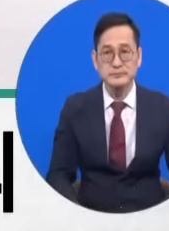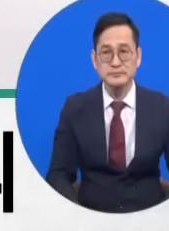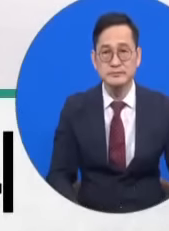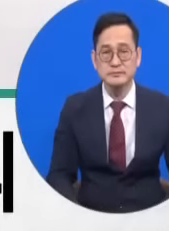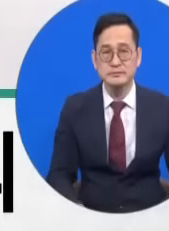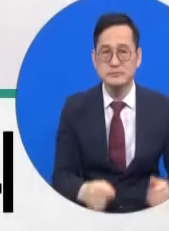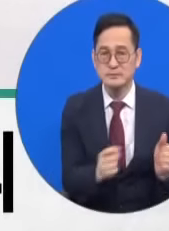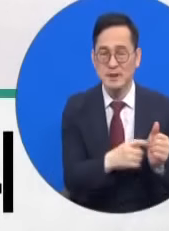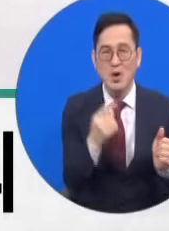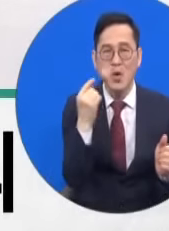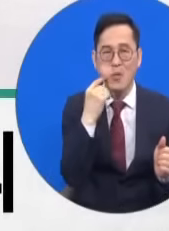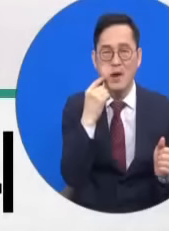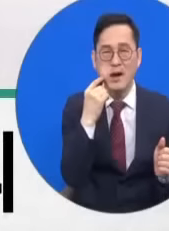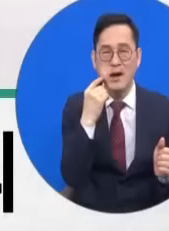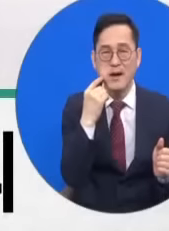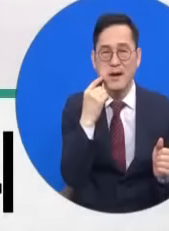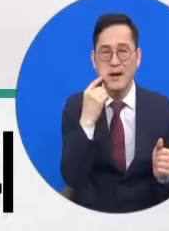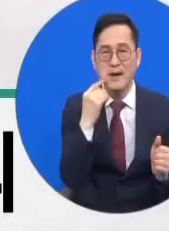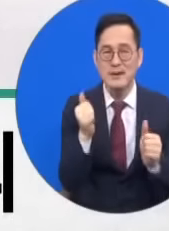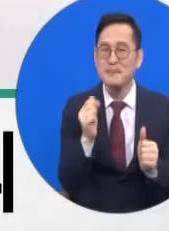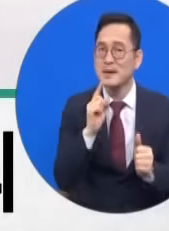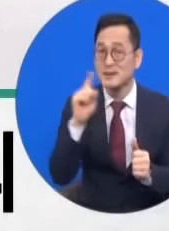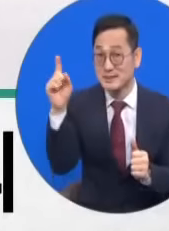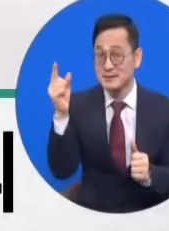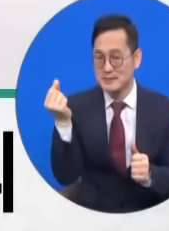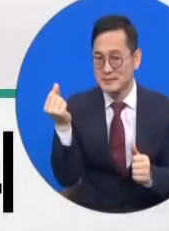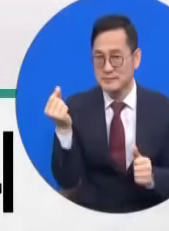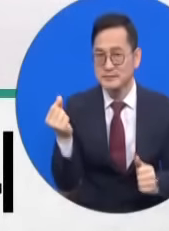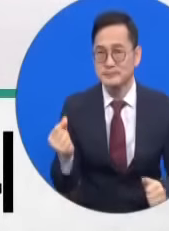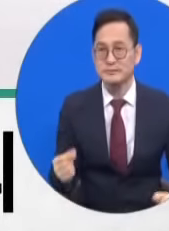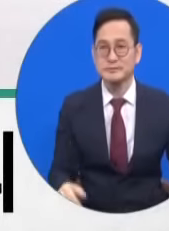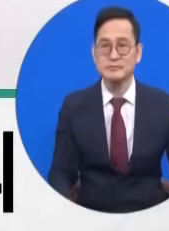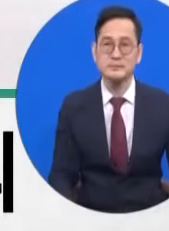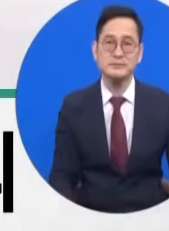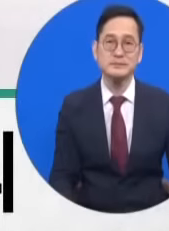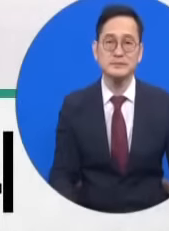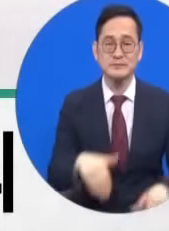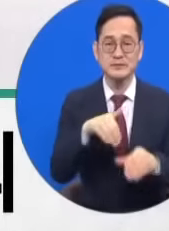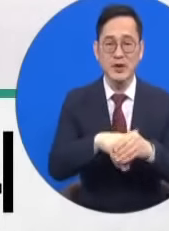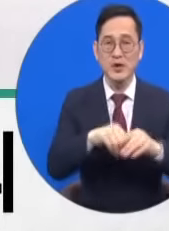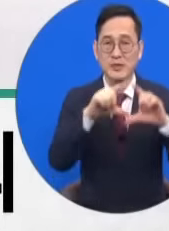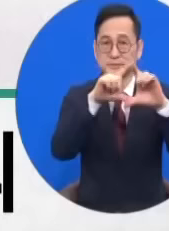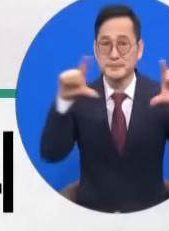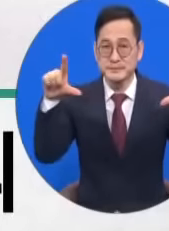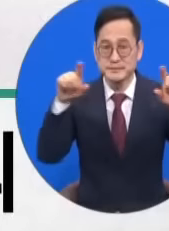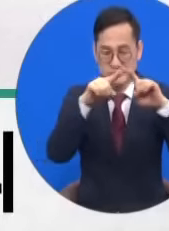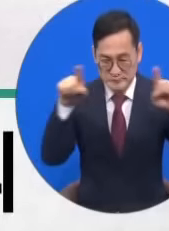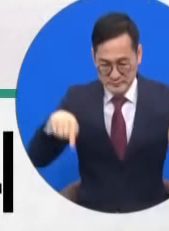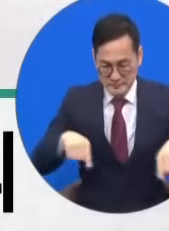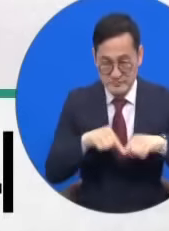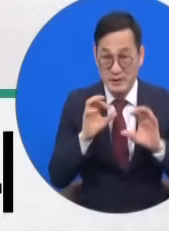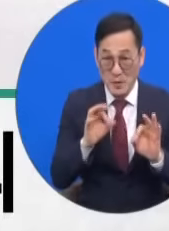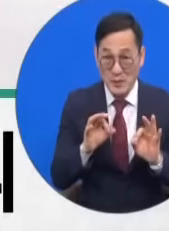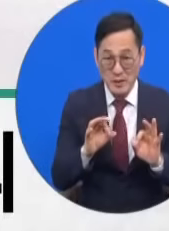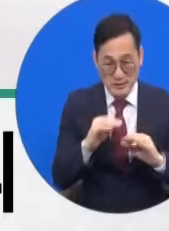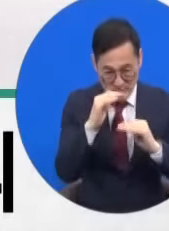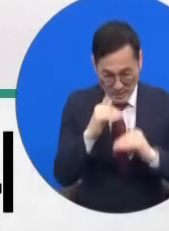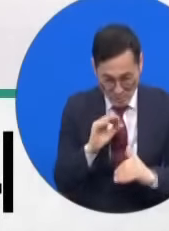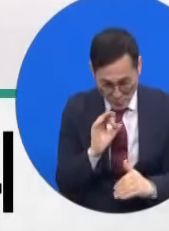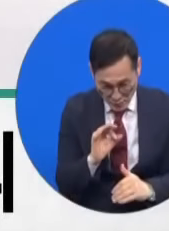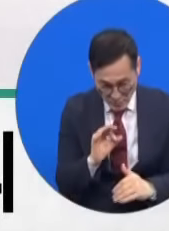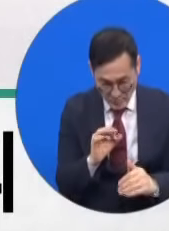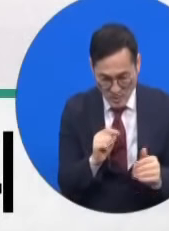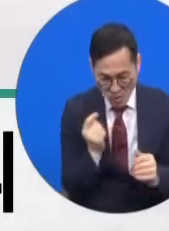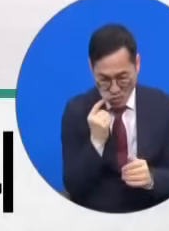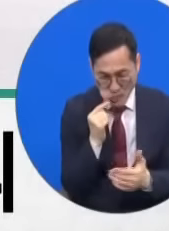허위사실 공표인데 뭐 우리가 선거 그 뭐죠? 팜플렛 보면 나와 있잖아요. 근데 이제 허위라는 것이 명백히